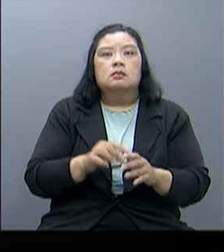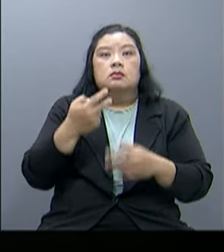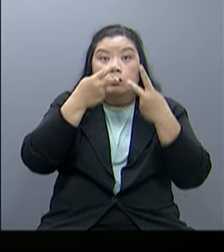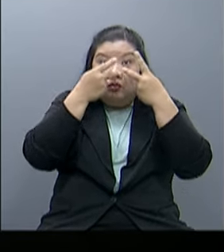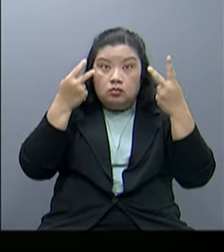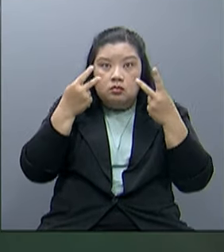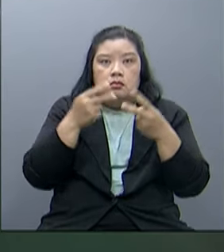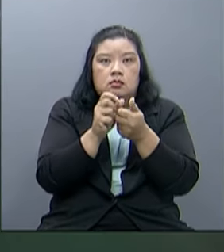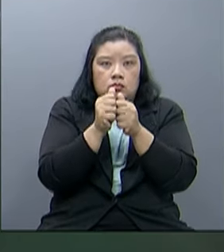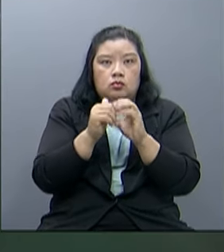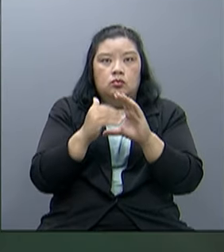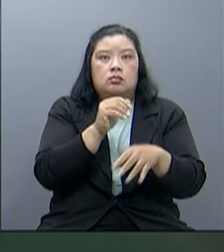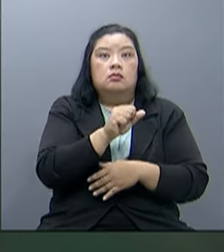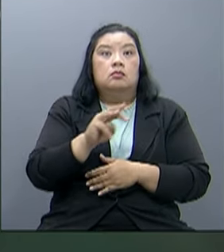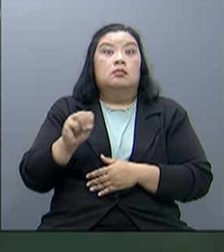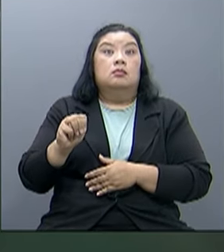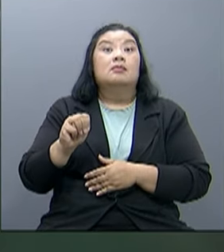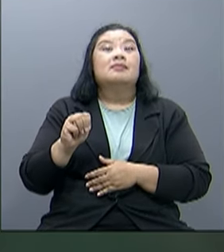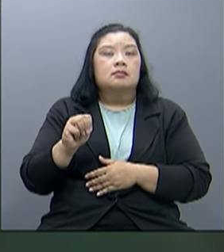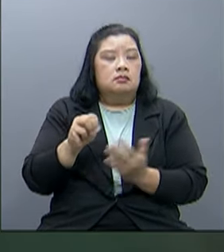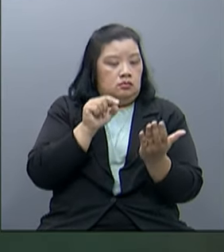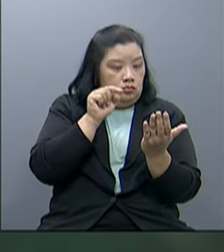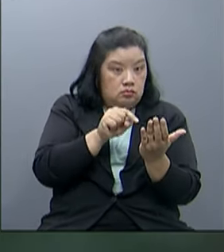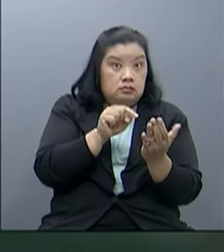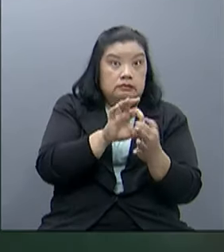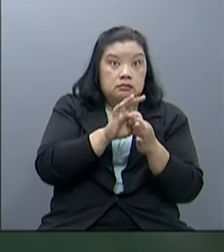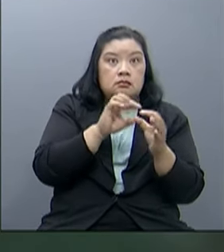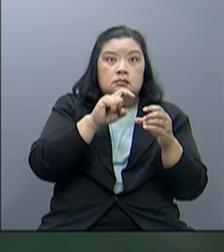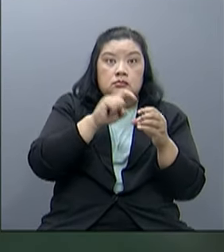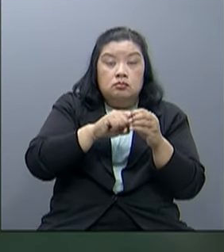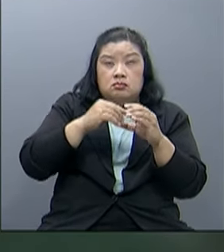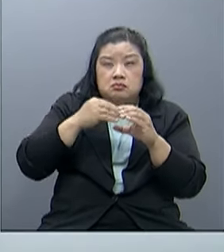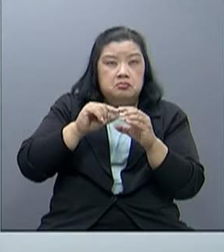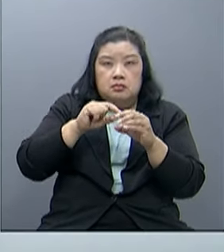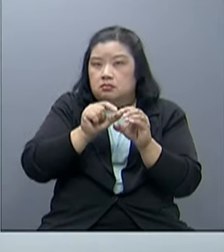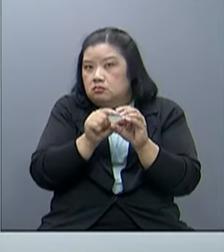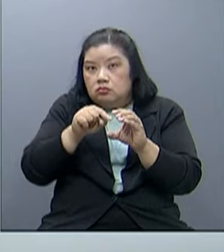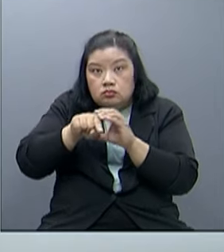ข้อความ SMSแนบลิงก์ถึงประชาชนได้เหมือนทุกวันนี้ค่ะ